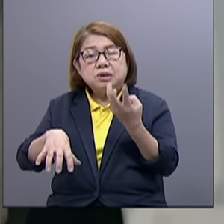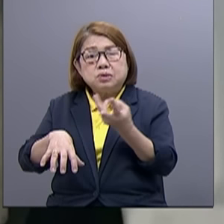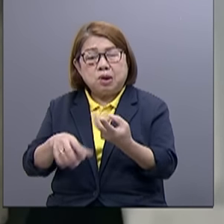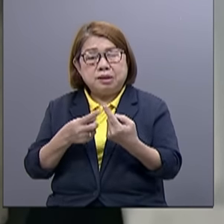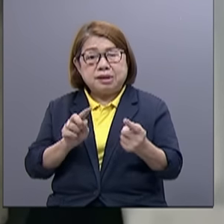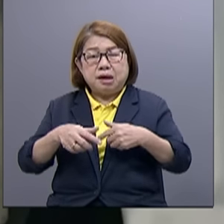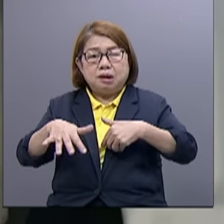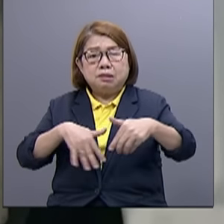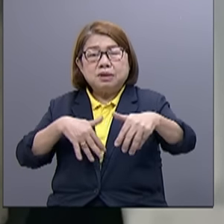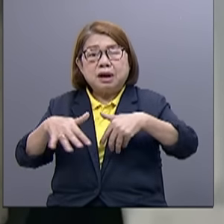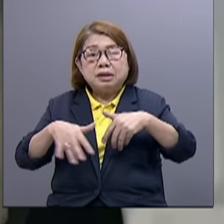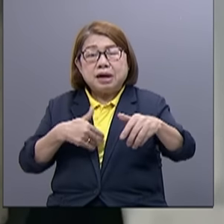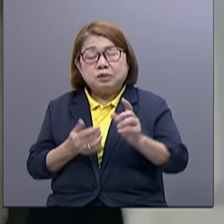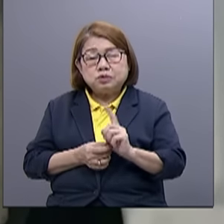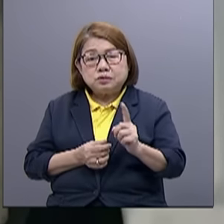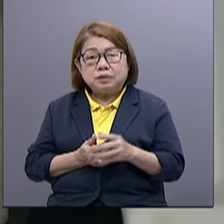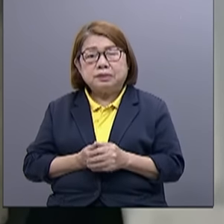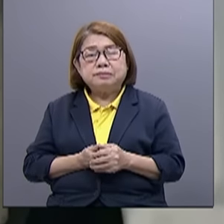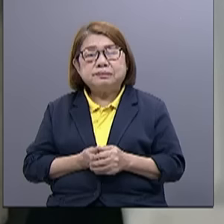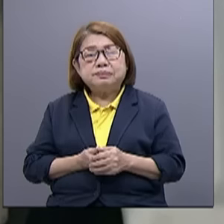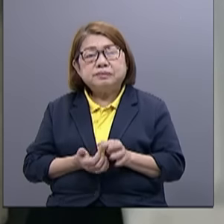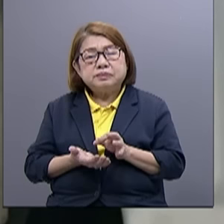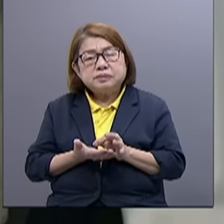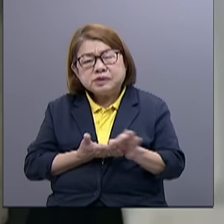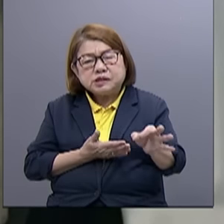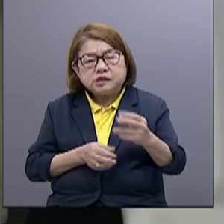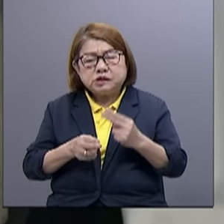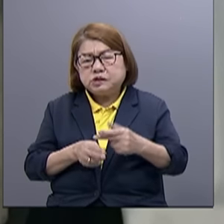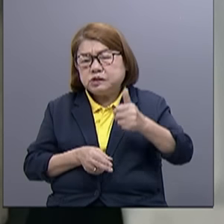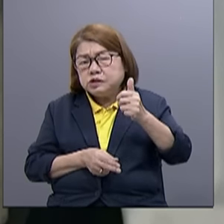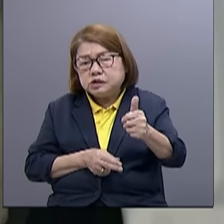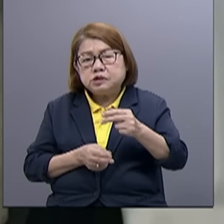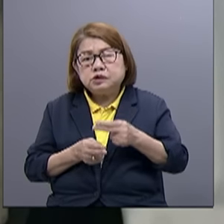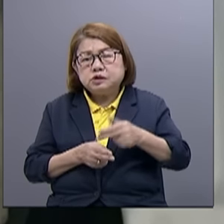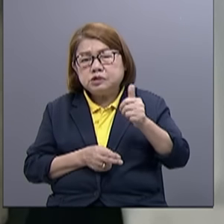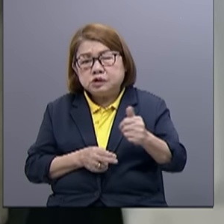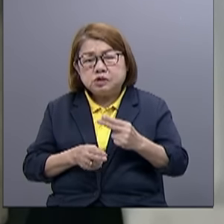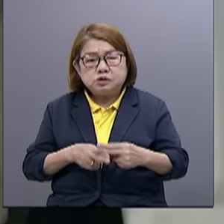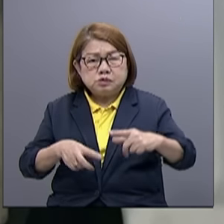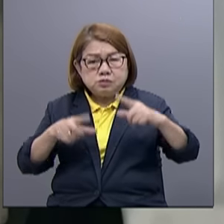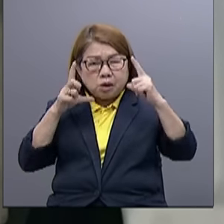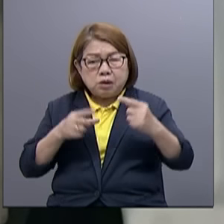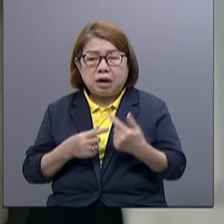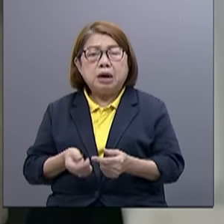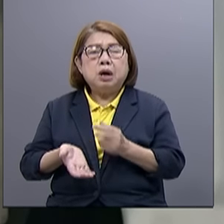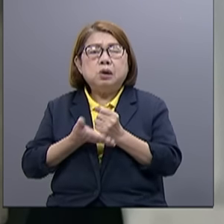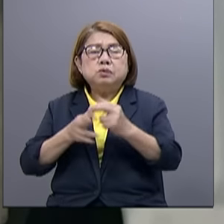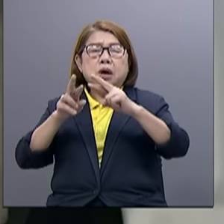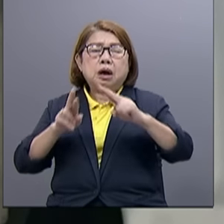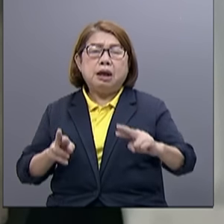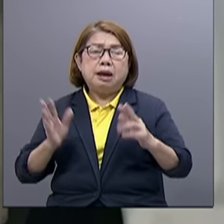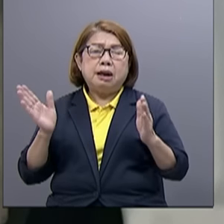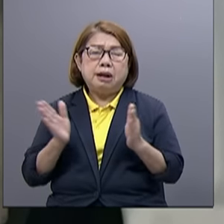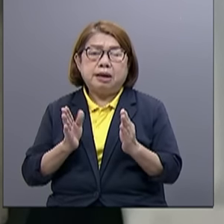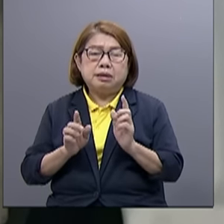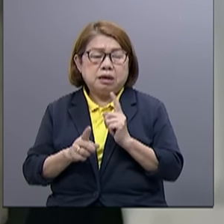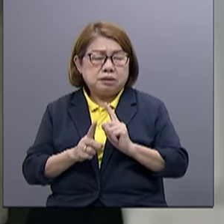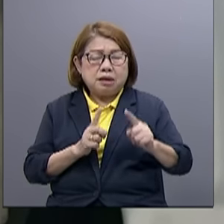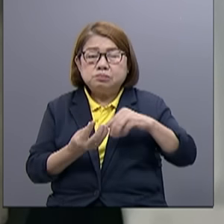คของที่เป็นแบรนด์ยอดนิยมเป็นหลักเพราะนั้นมันไม่ได้มาช่วยเรื่อง SME ทำงานย